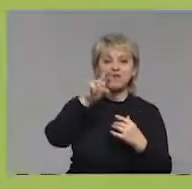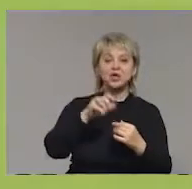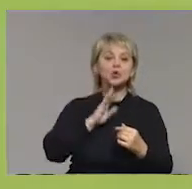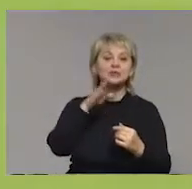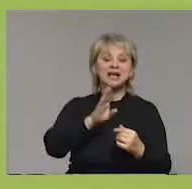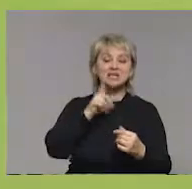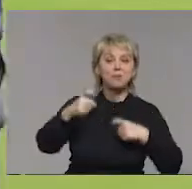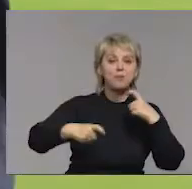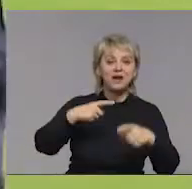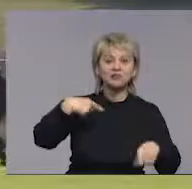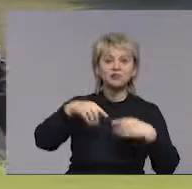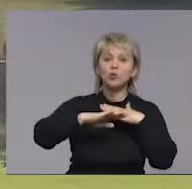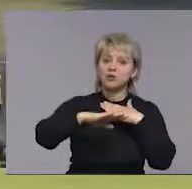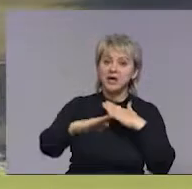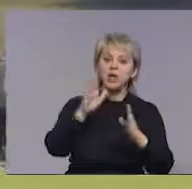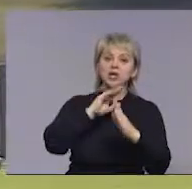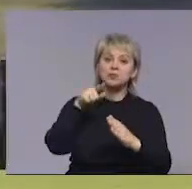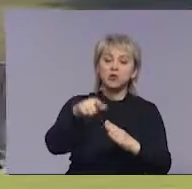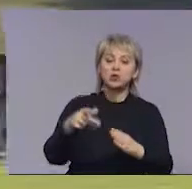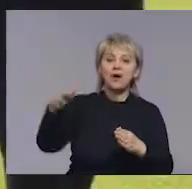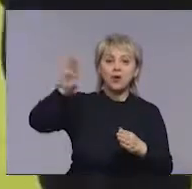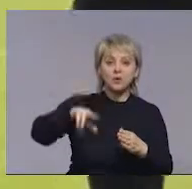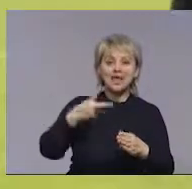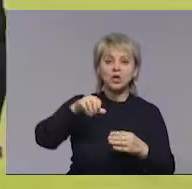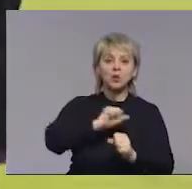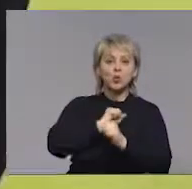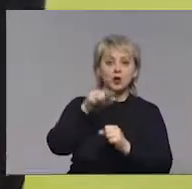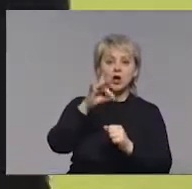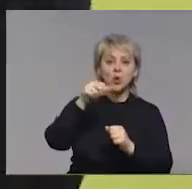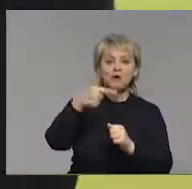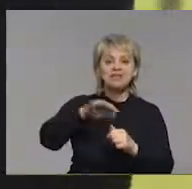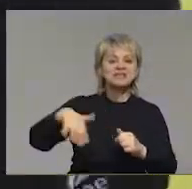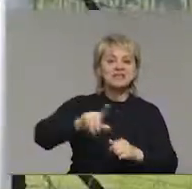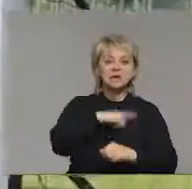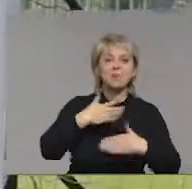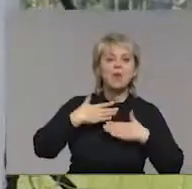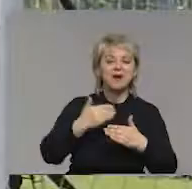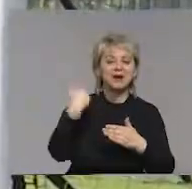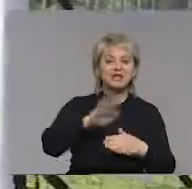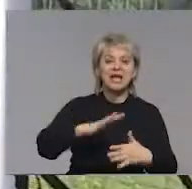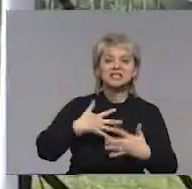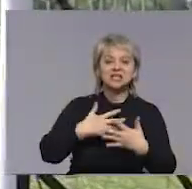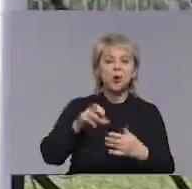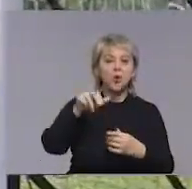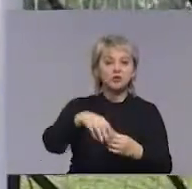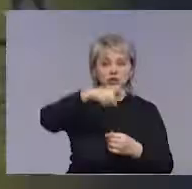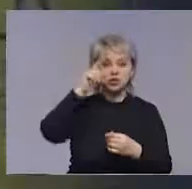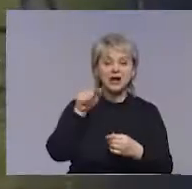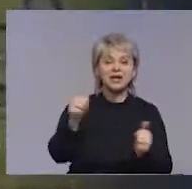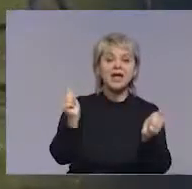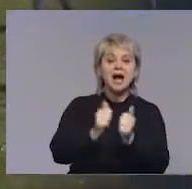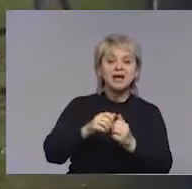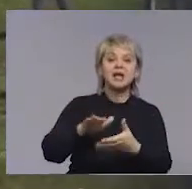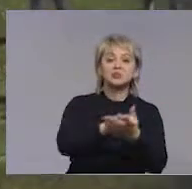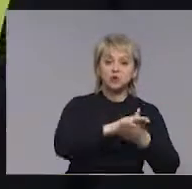С утра девушки бегают на футбольном поле, и природа горнолыжного курорта Роглы всеми силами помогает им не задыхаться от жары. А рядом